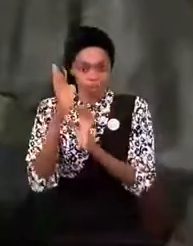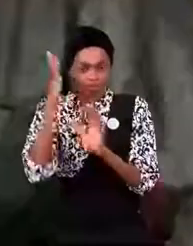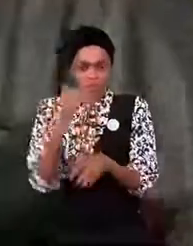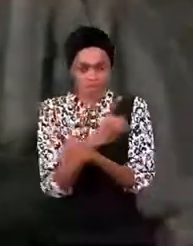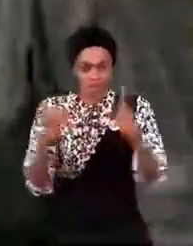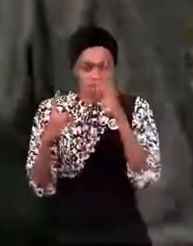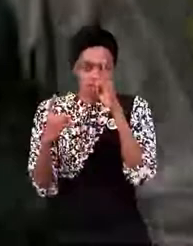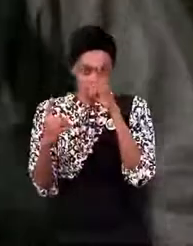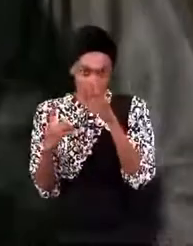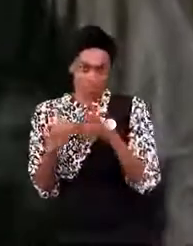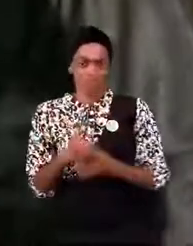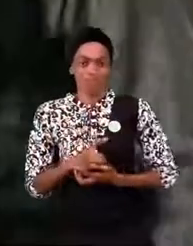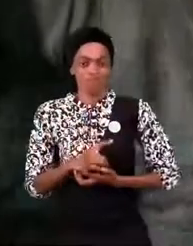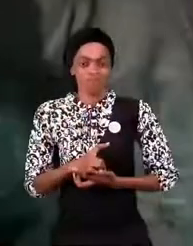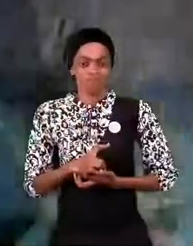Amen.